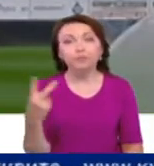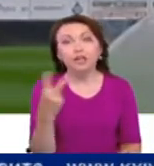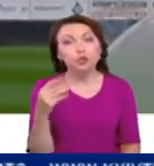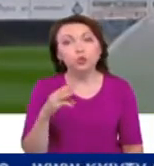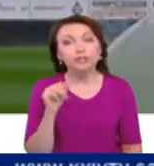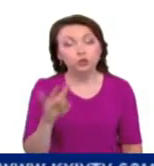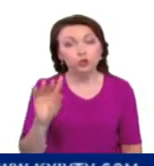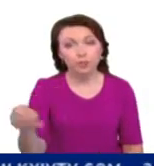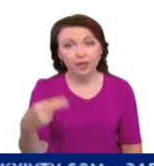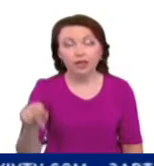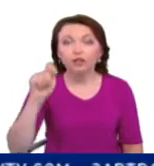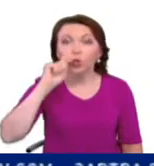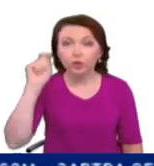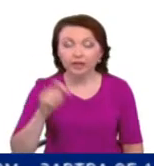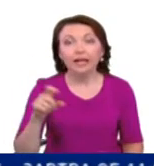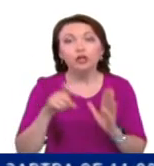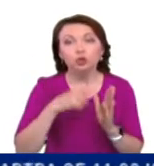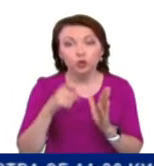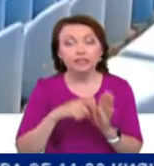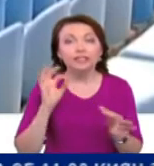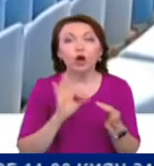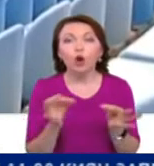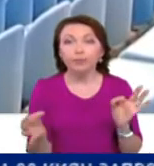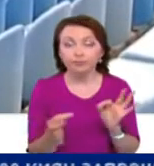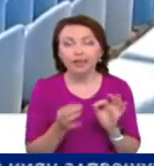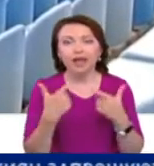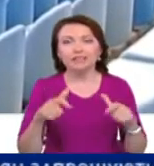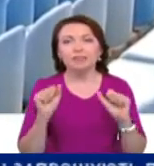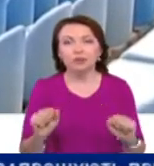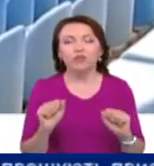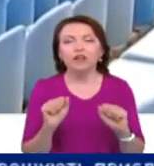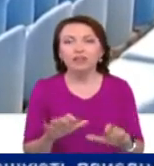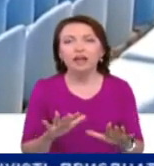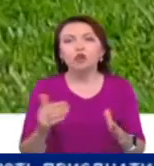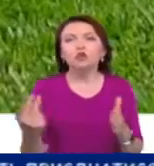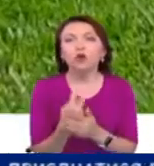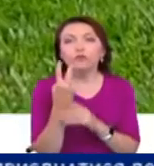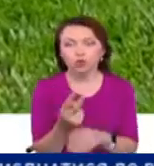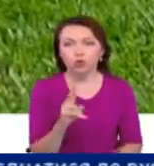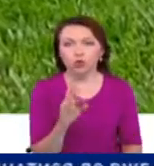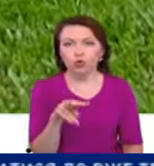туру чемпіонату України Донецький Олімпік екзаменуватиме новачка прем'єр-ліги